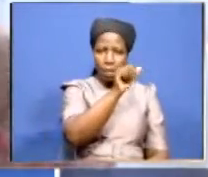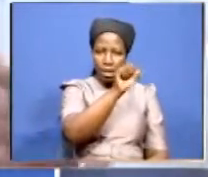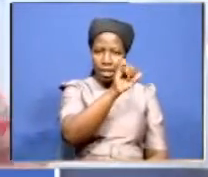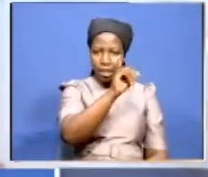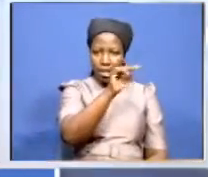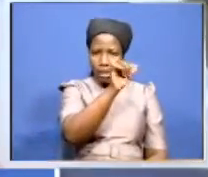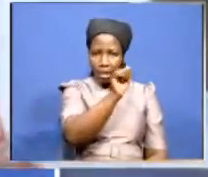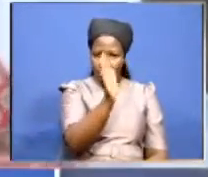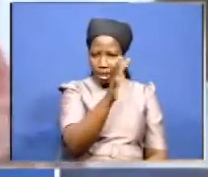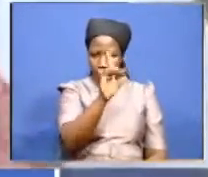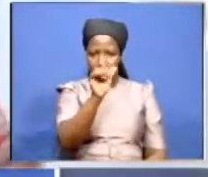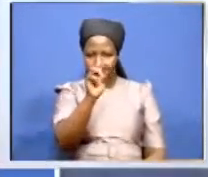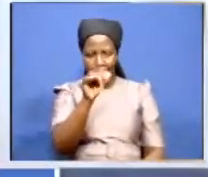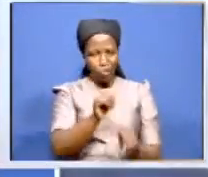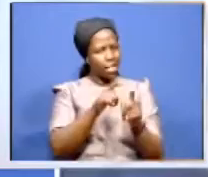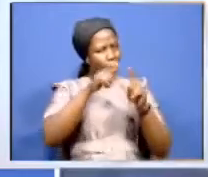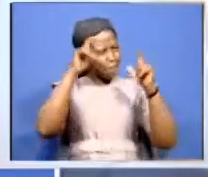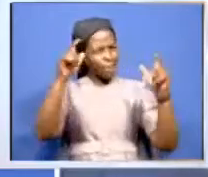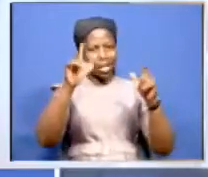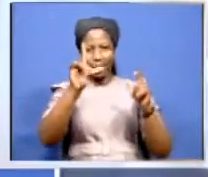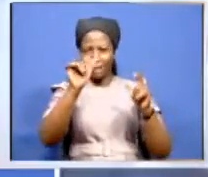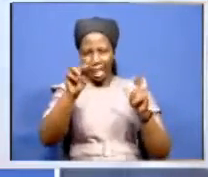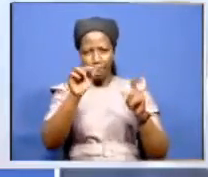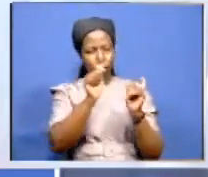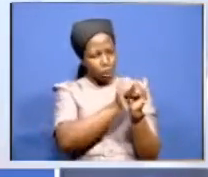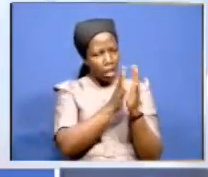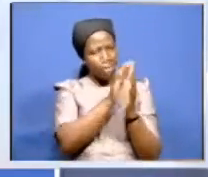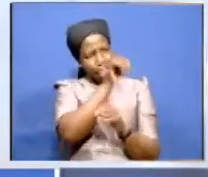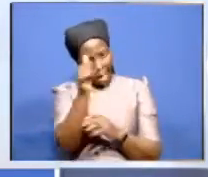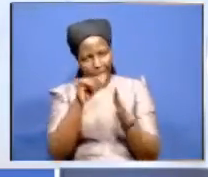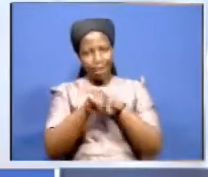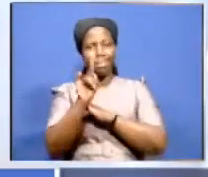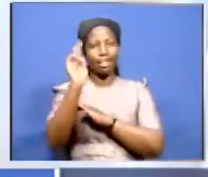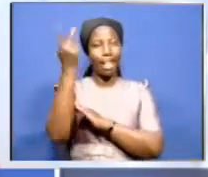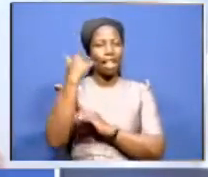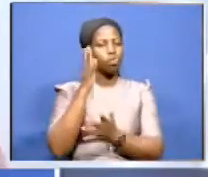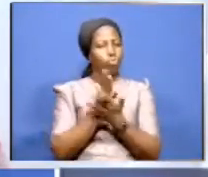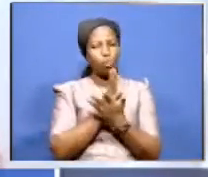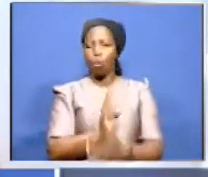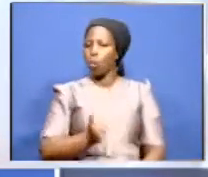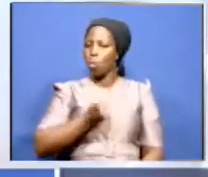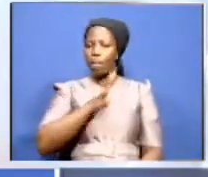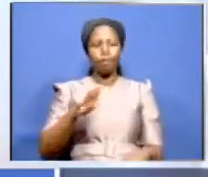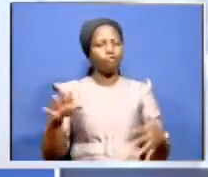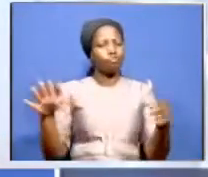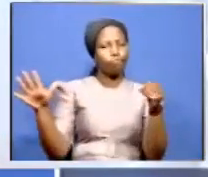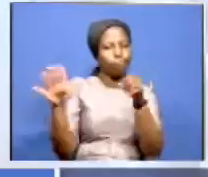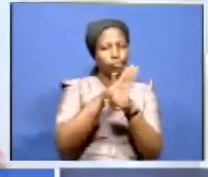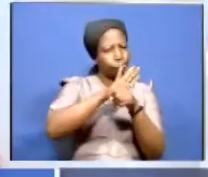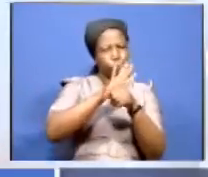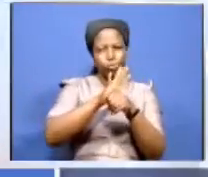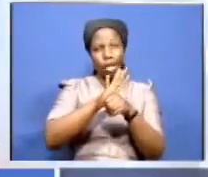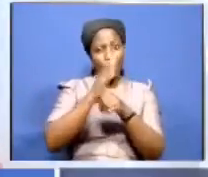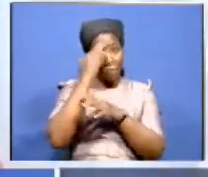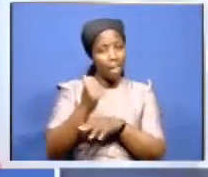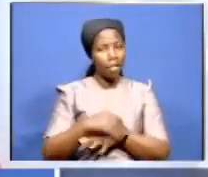ndilo kubwa kabisa na mabwawa mengine katika taifa letu yamejaa maji kabisa sababu ya mvua